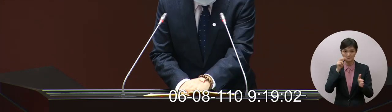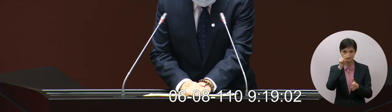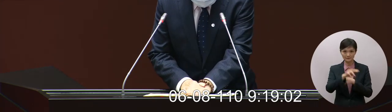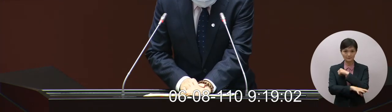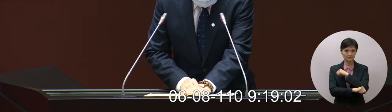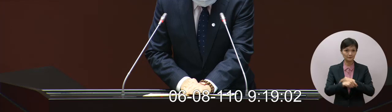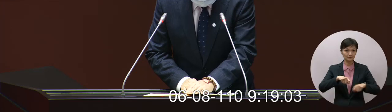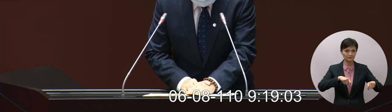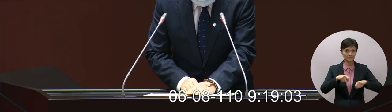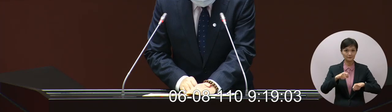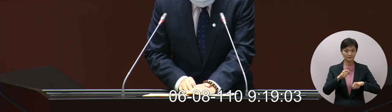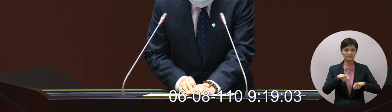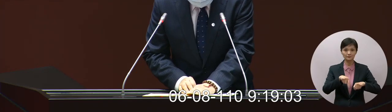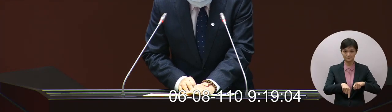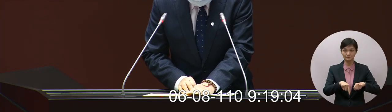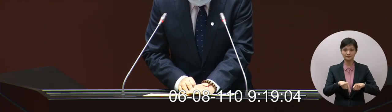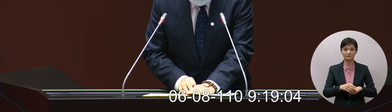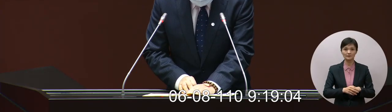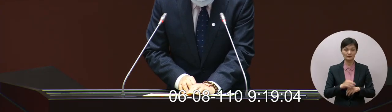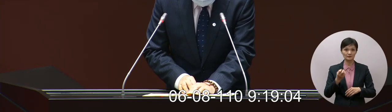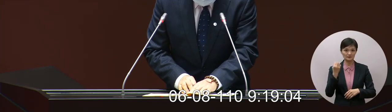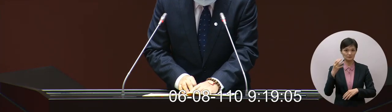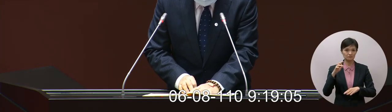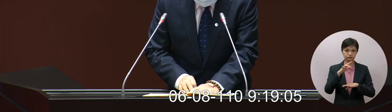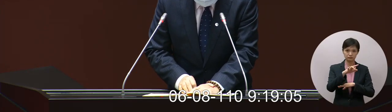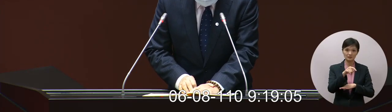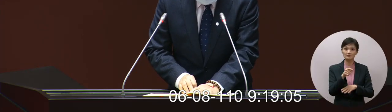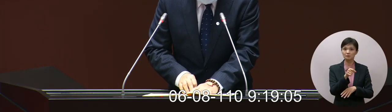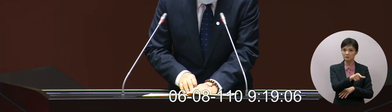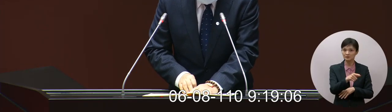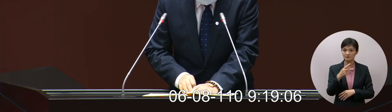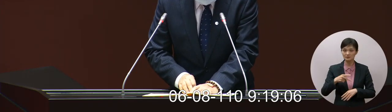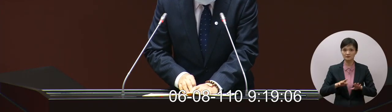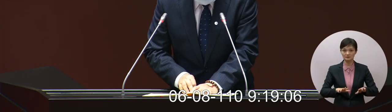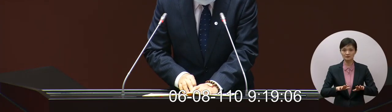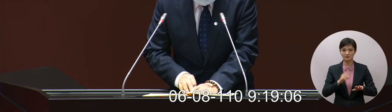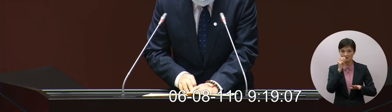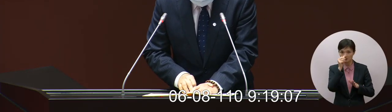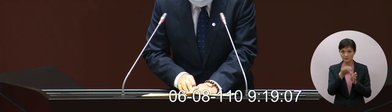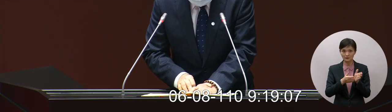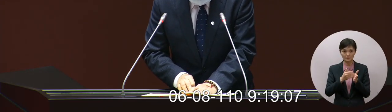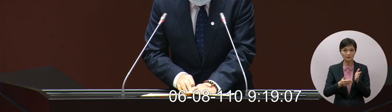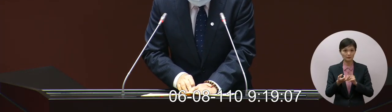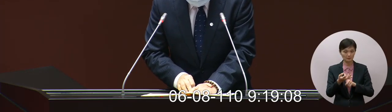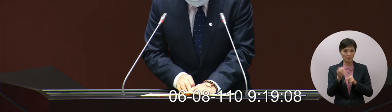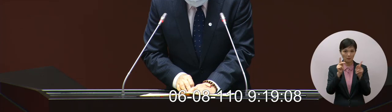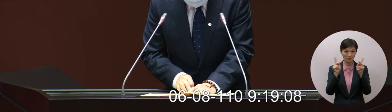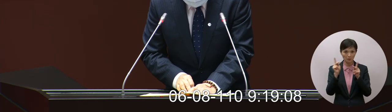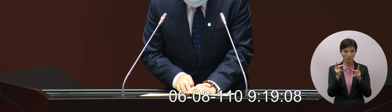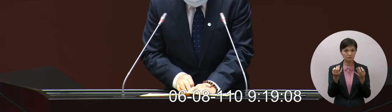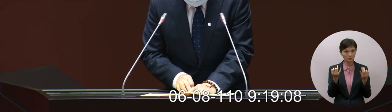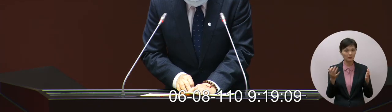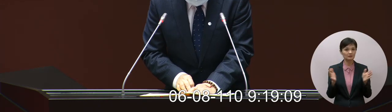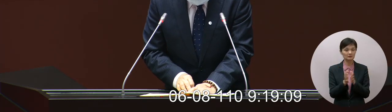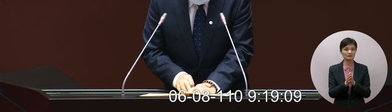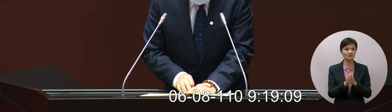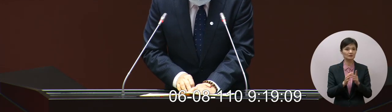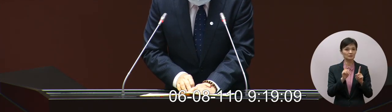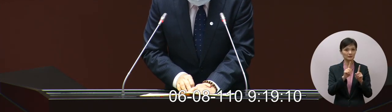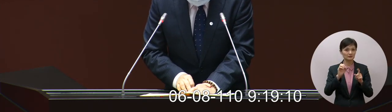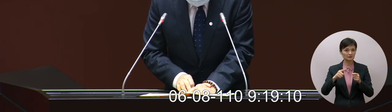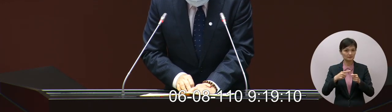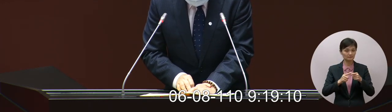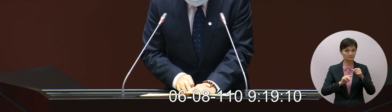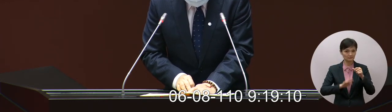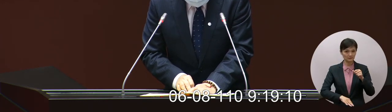设、新式战机采购及本特别预算案之债务举借数，预估110年底中